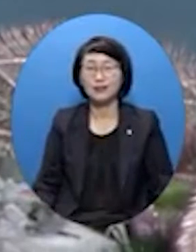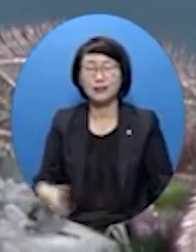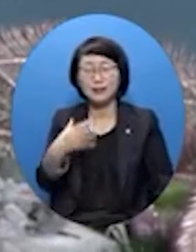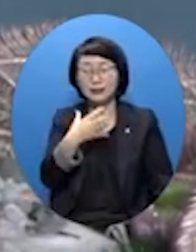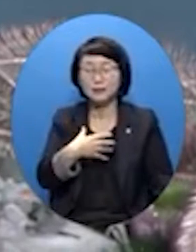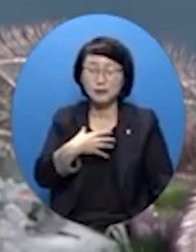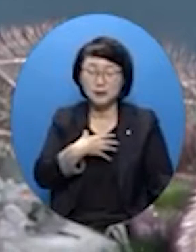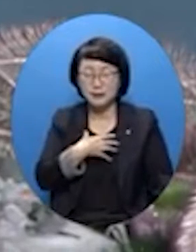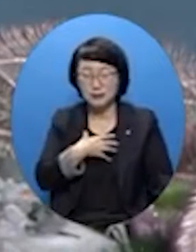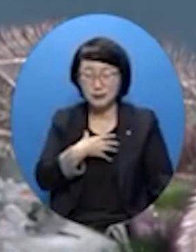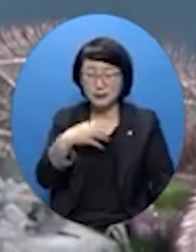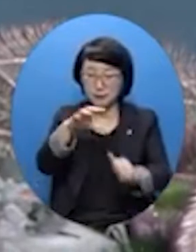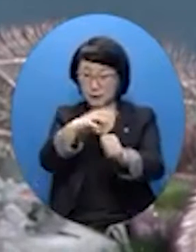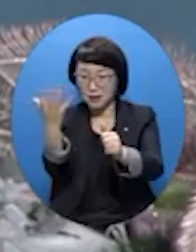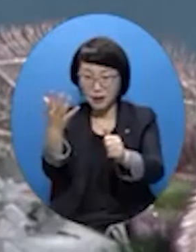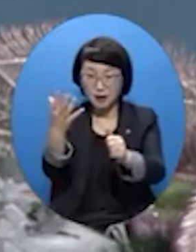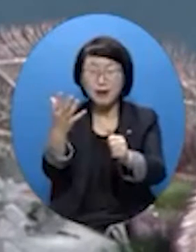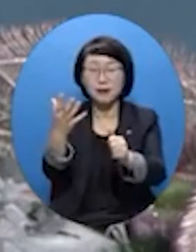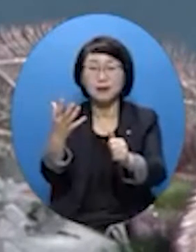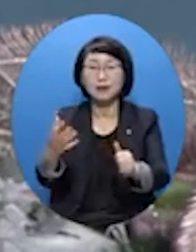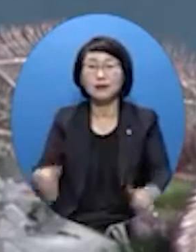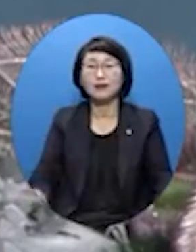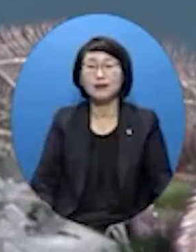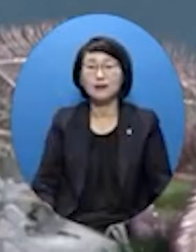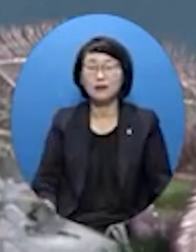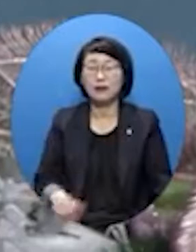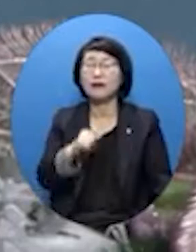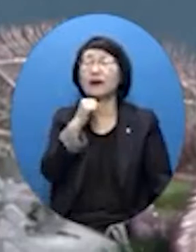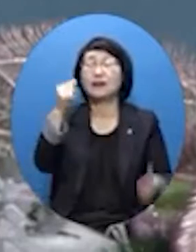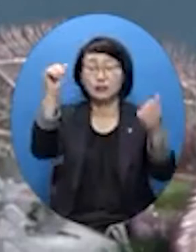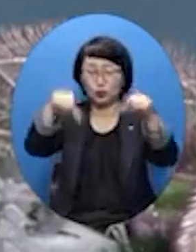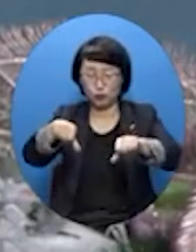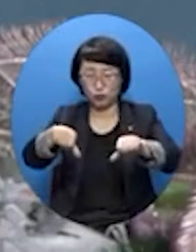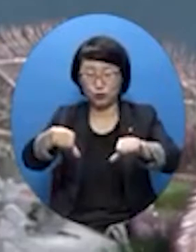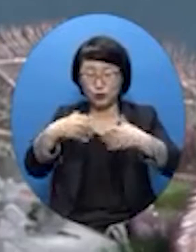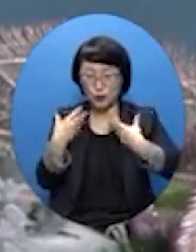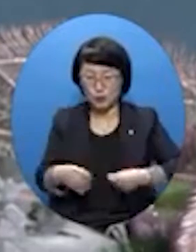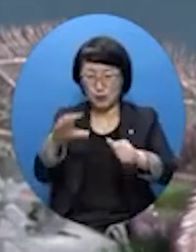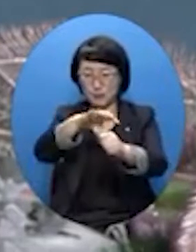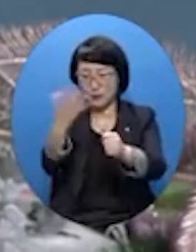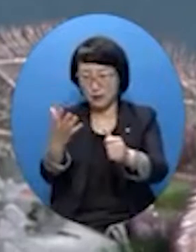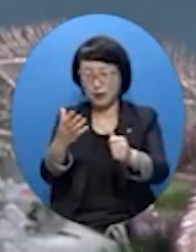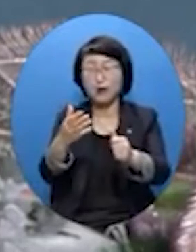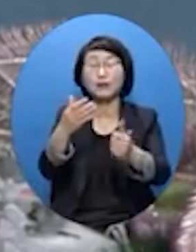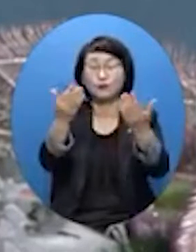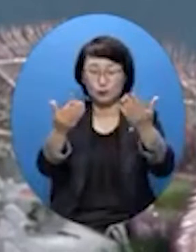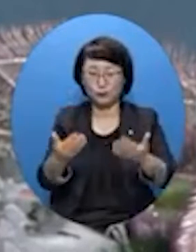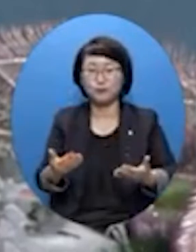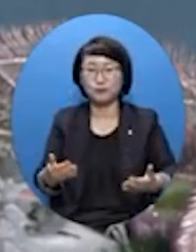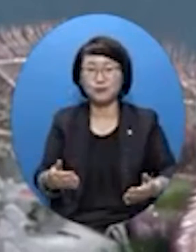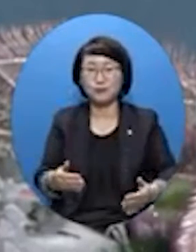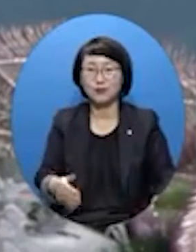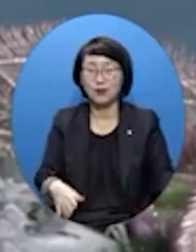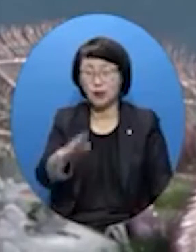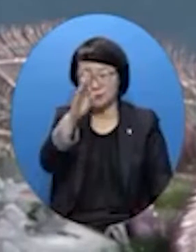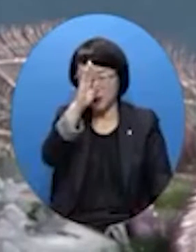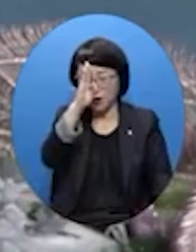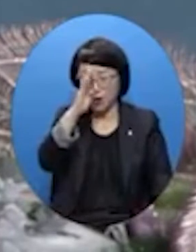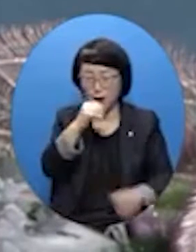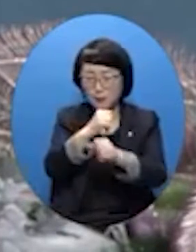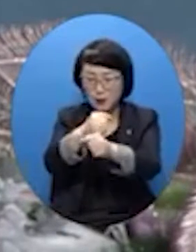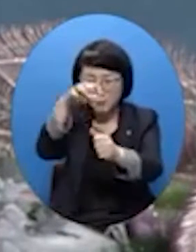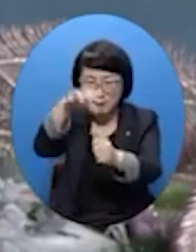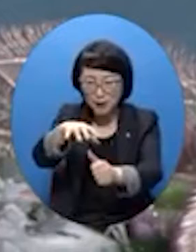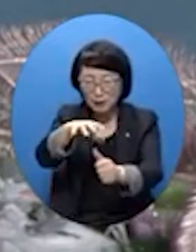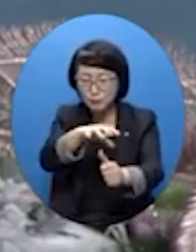염려 근심의 포로에서 우리를 자유케 만들어 주시고 가난과 저주와 절망의 포로에서 우리를 자유케 만들어 주시고 질병의 포로에서